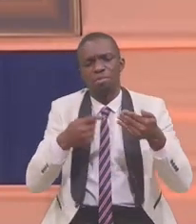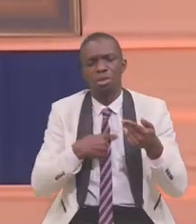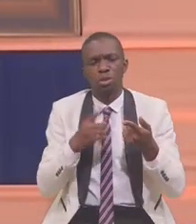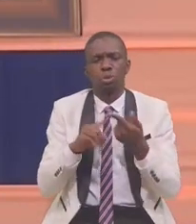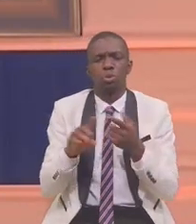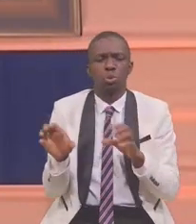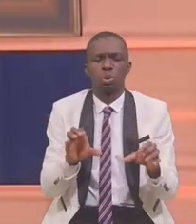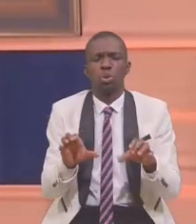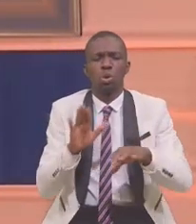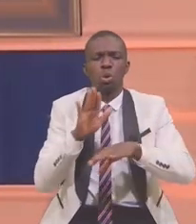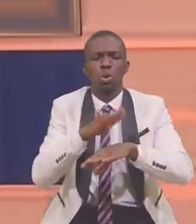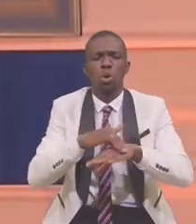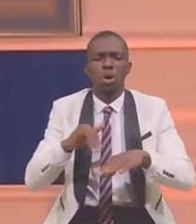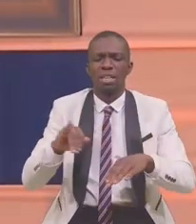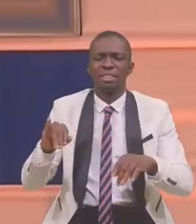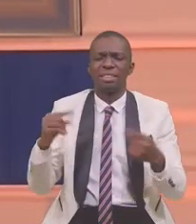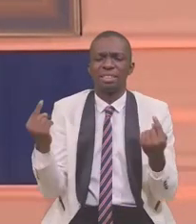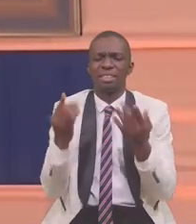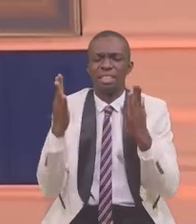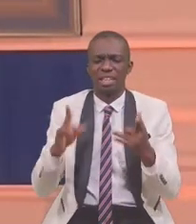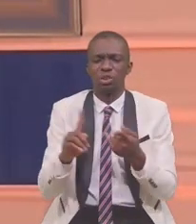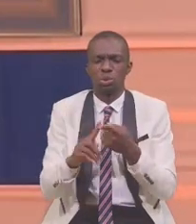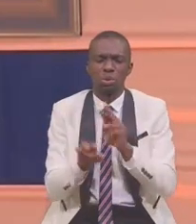c'est la même œuvre que je vous donne à faire.